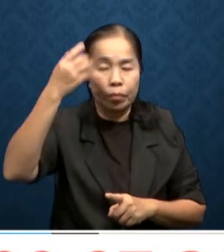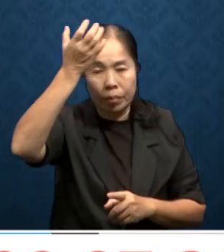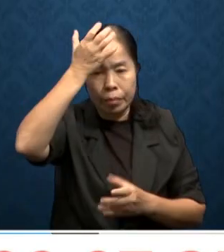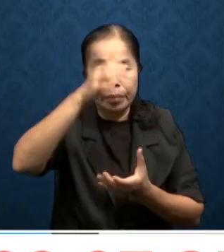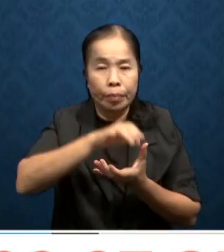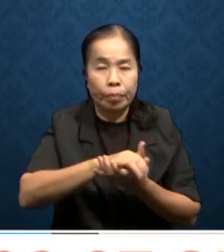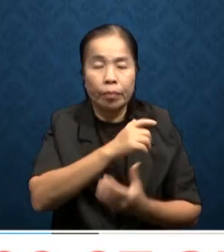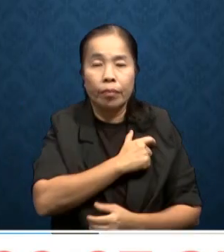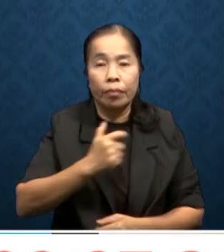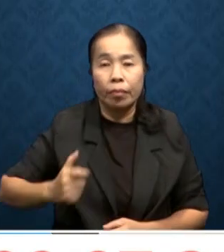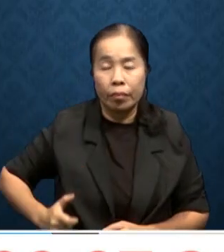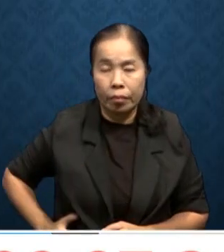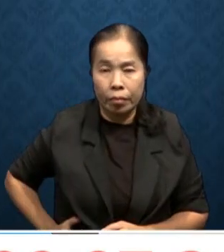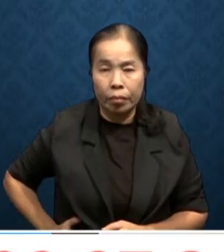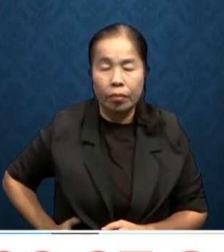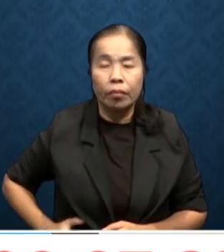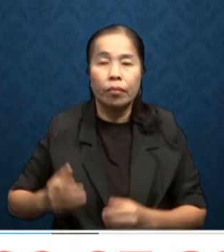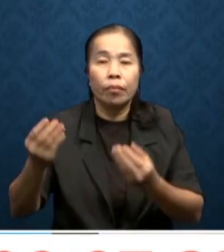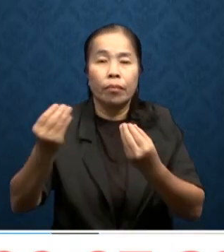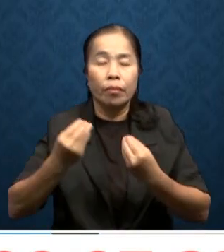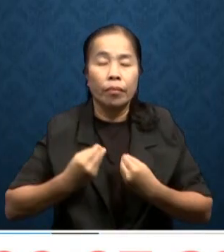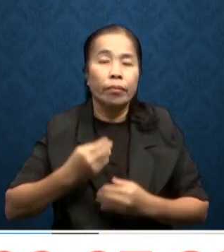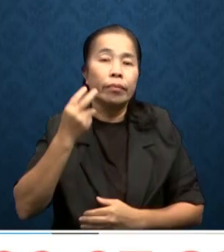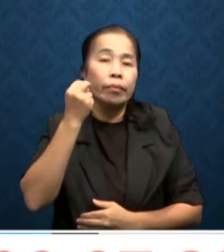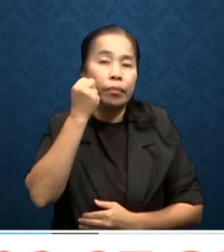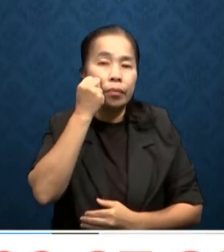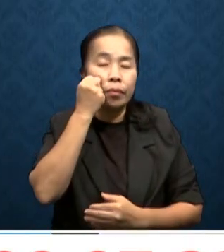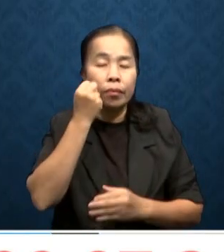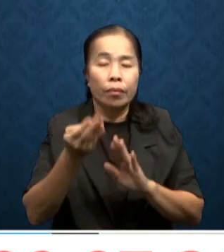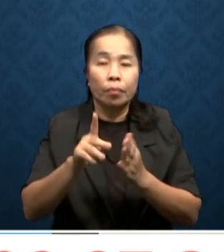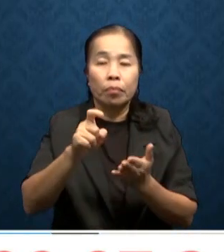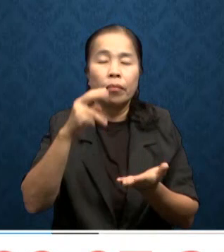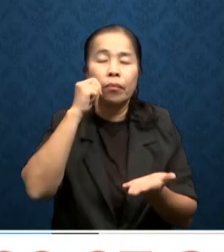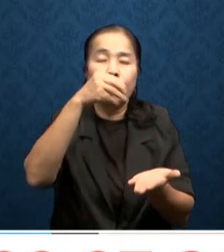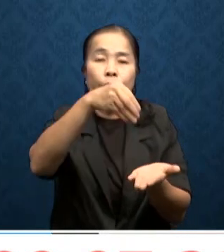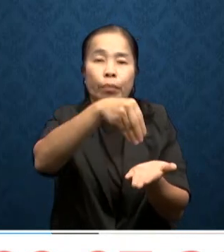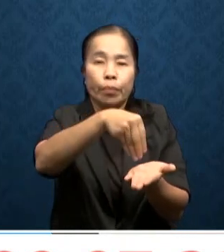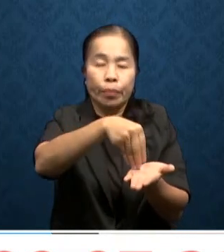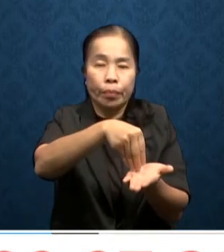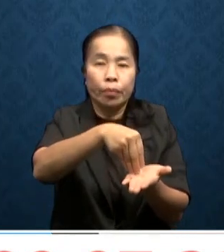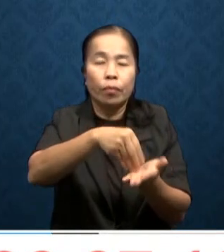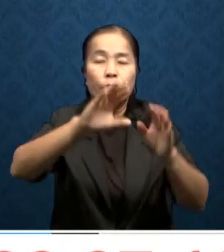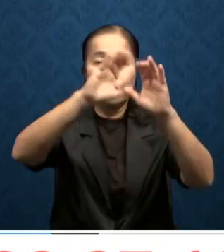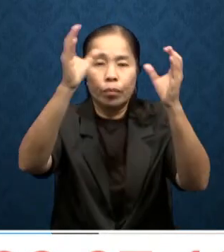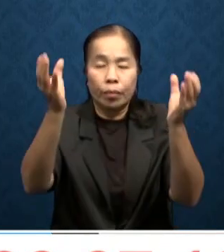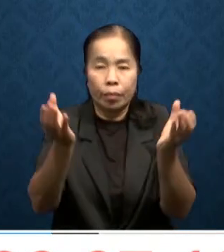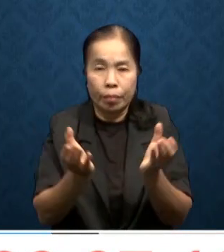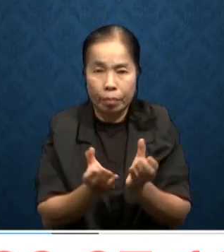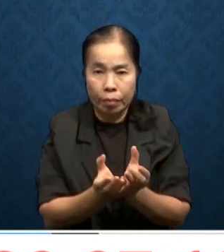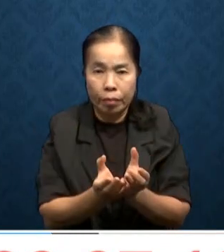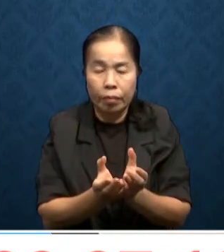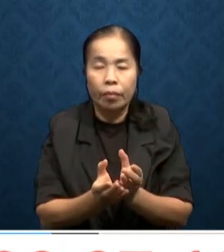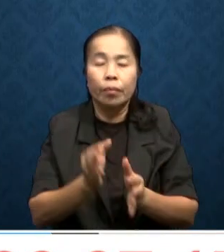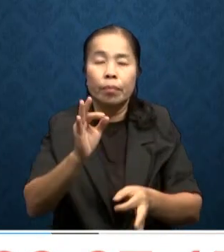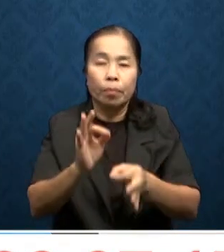พอพชนิuz้ถemenปลดกลาว pousยกับพระทานน้ำหลวงอาพศปพระทานพงเมลาพระทานเผ